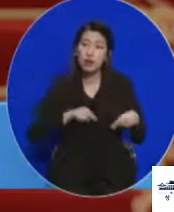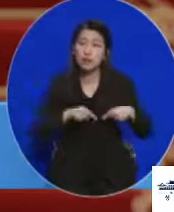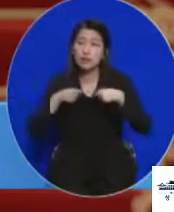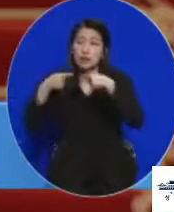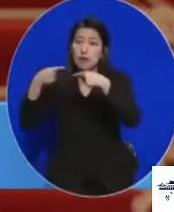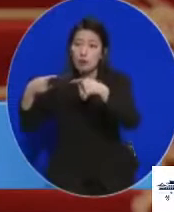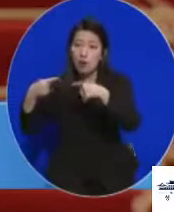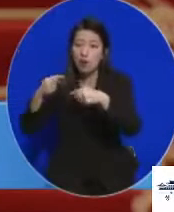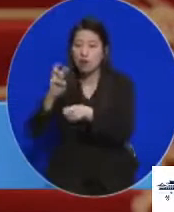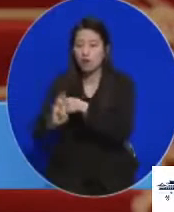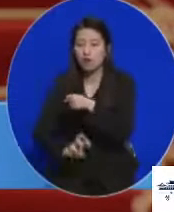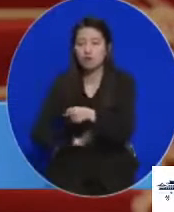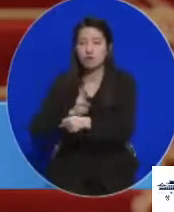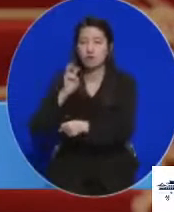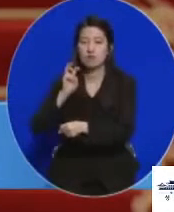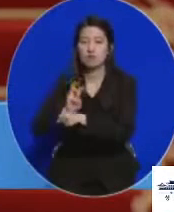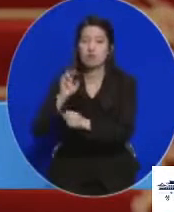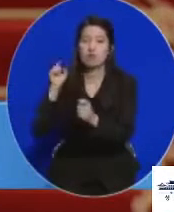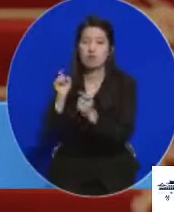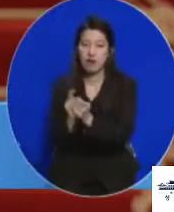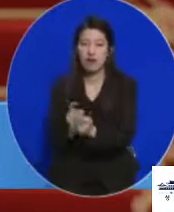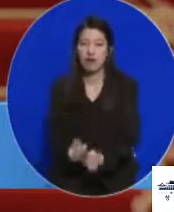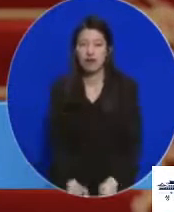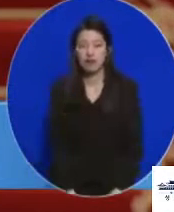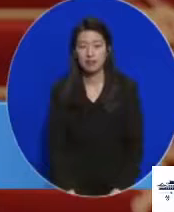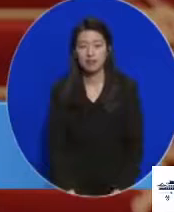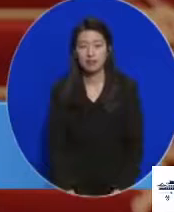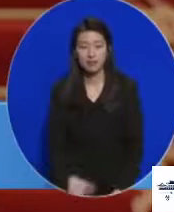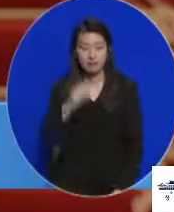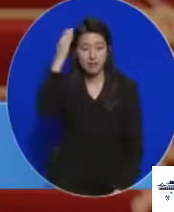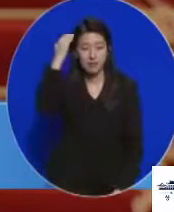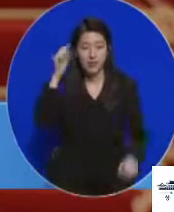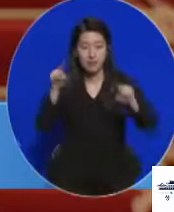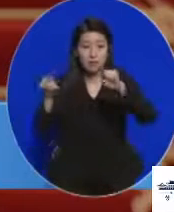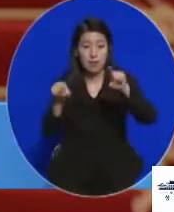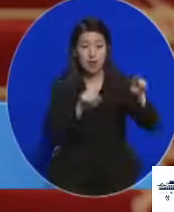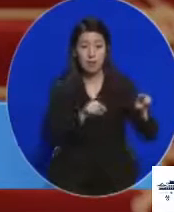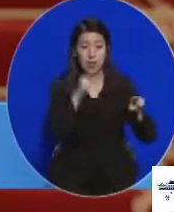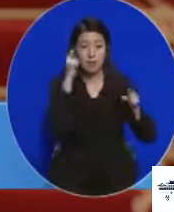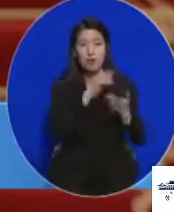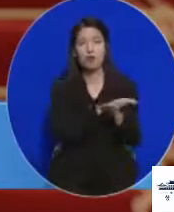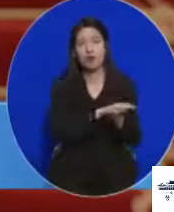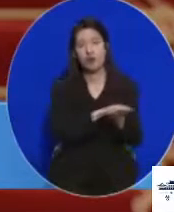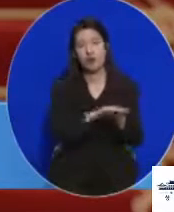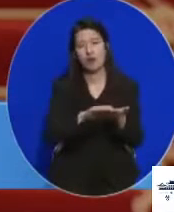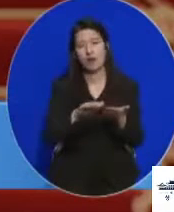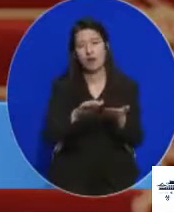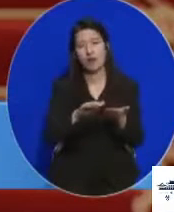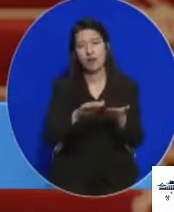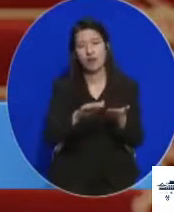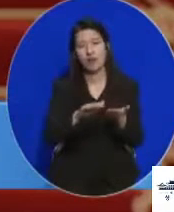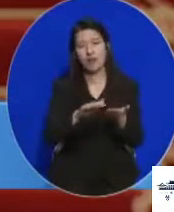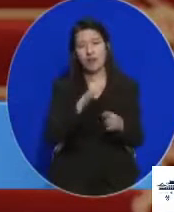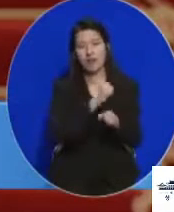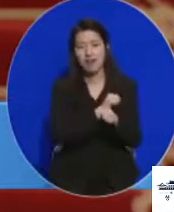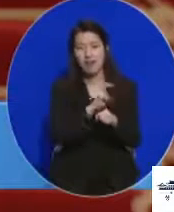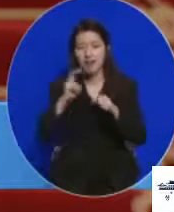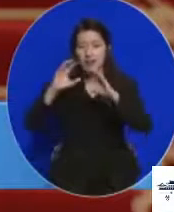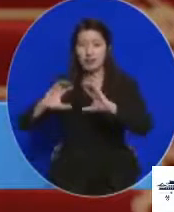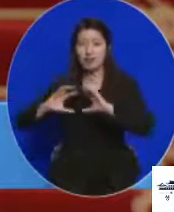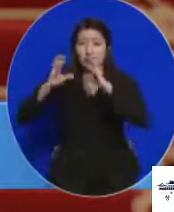별이 되는 해입니다 한반도 평화와 번영이 국제사회의 도 도움이 된다는